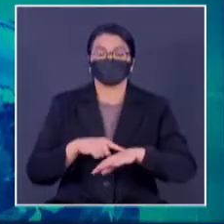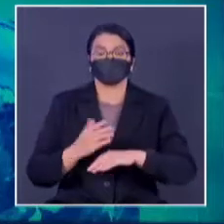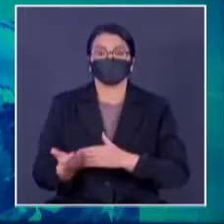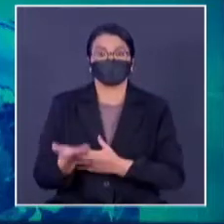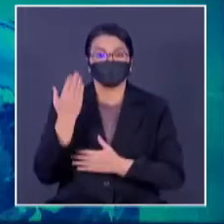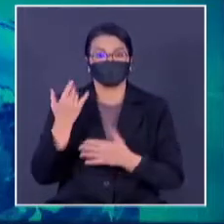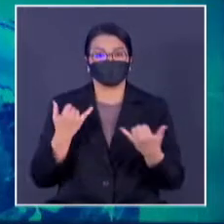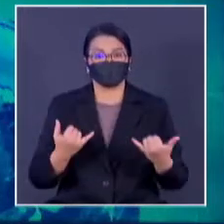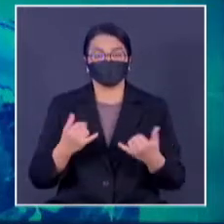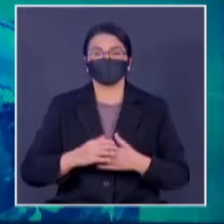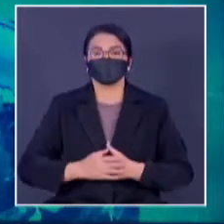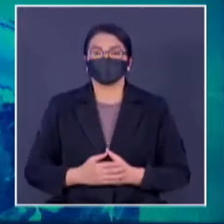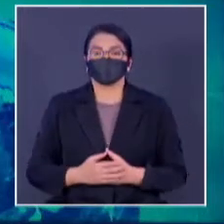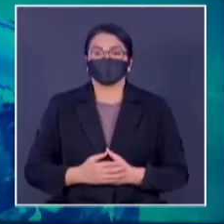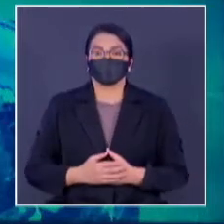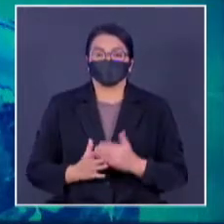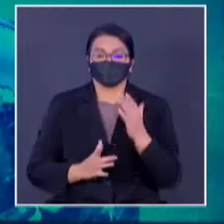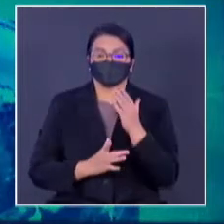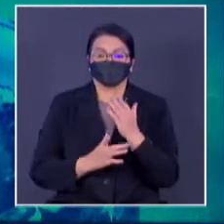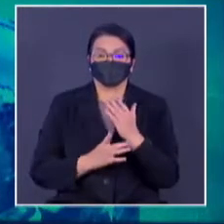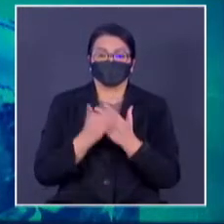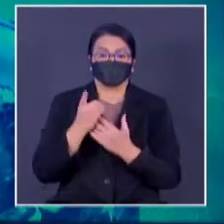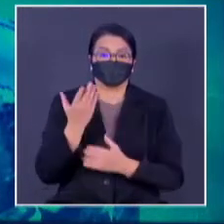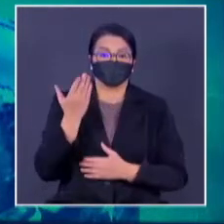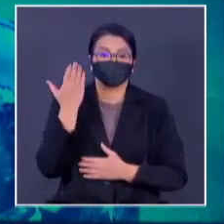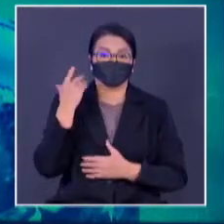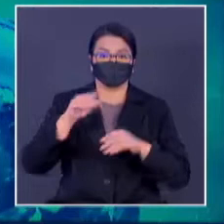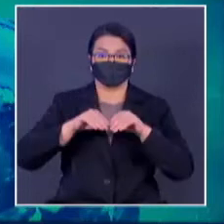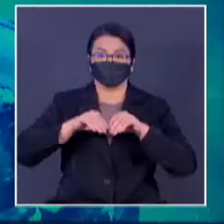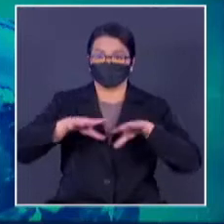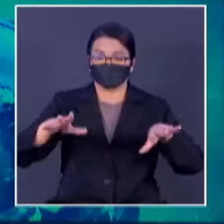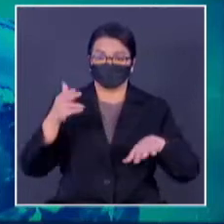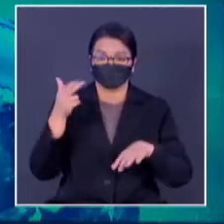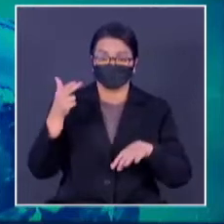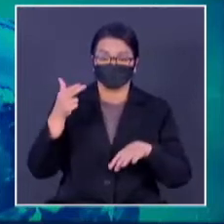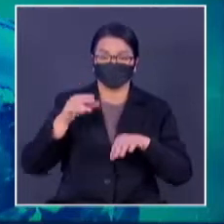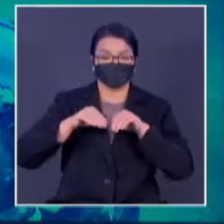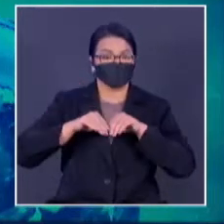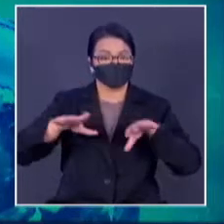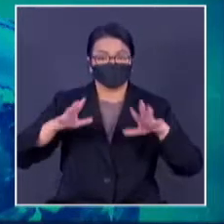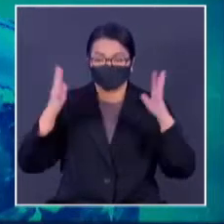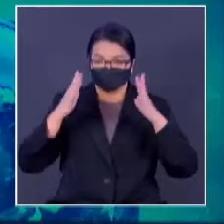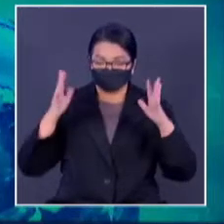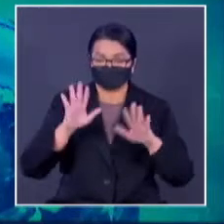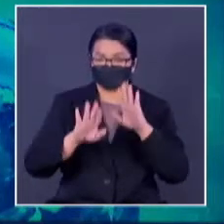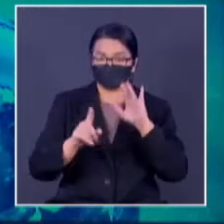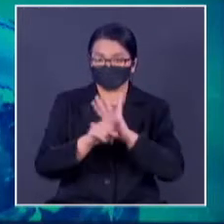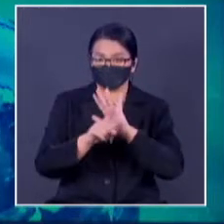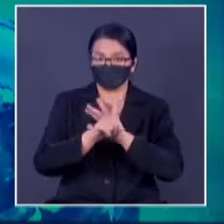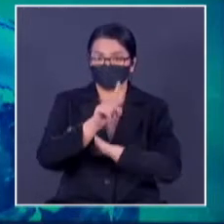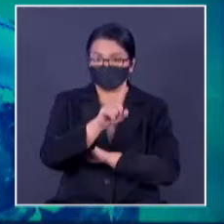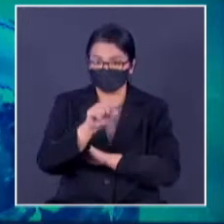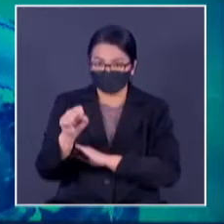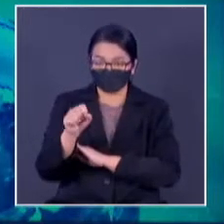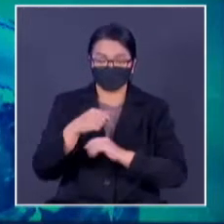เอาล่ะไปดูอีกคลิปหนึ่งครับที่สุดสัปดาห์ที่ผ่านมาถูกแชร์กันมากเหลือเกินครับนับเป็นแสนแชร์แล้วนะครับตอนนี้ที่อยู่ในโลกออนไลน์ครับเป็นคลิป